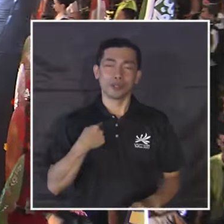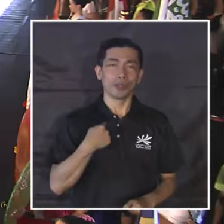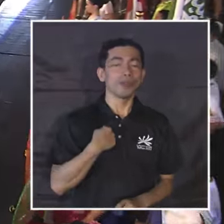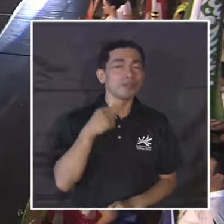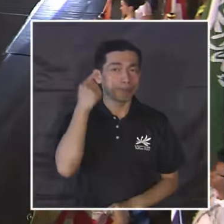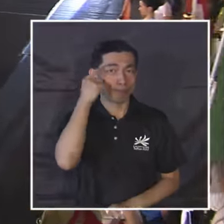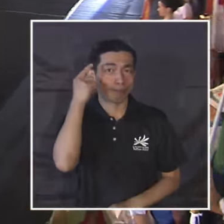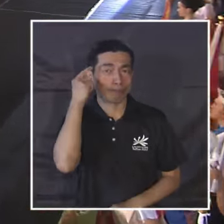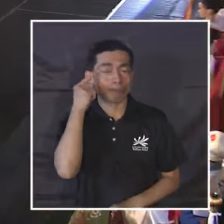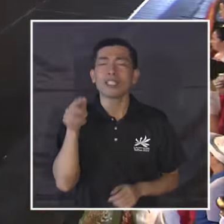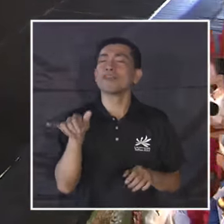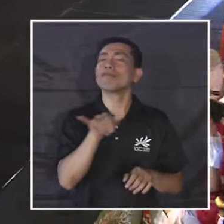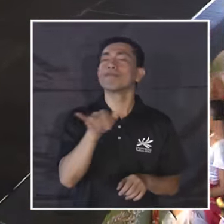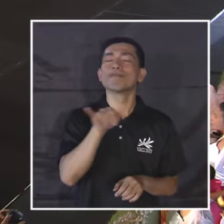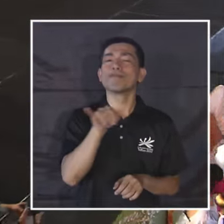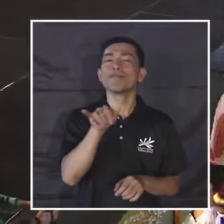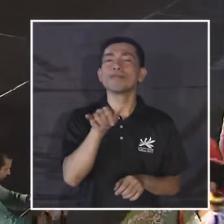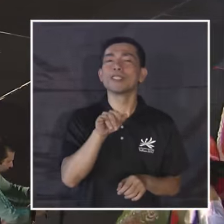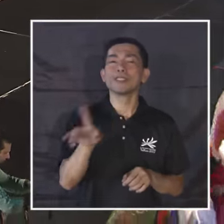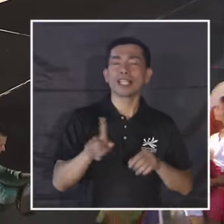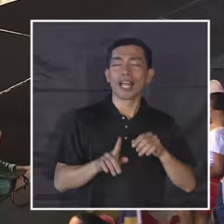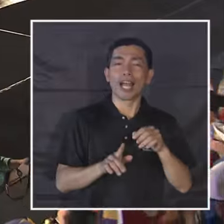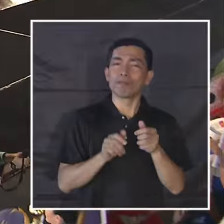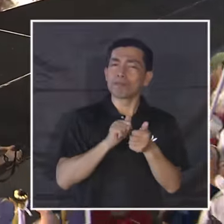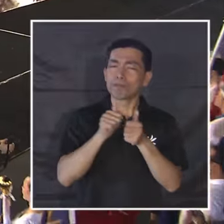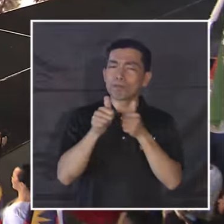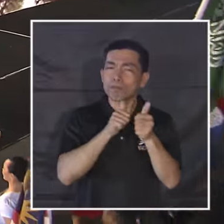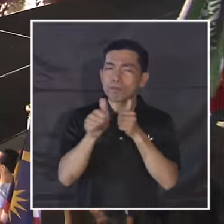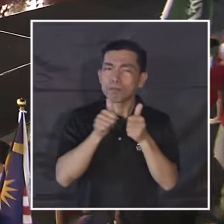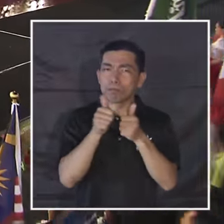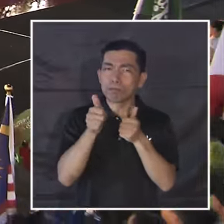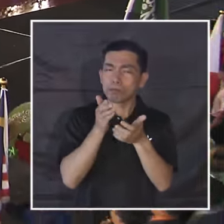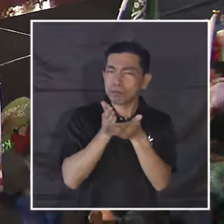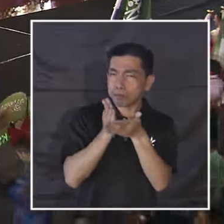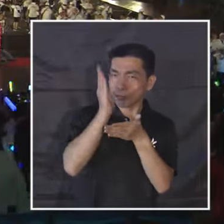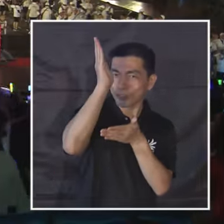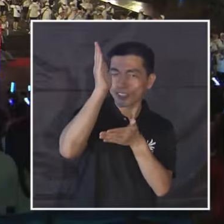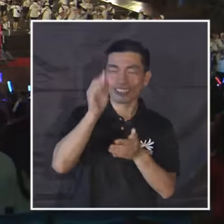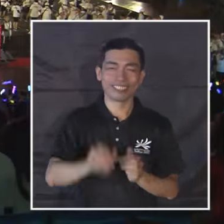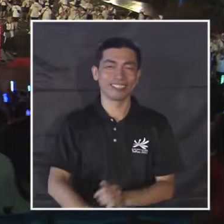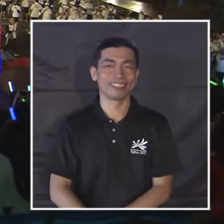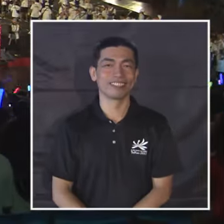这一次呢会有非常好的成绩。我们欢迎新加坡代表队。